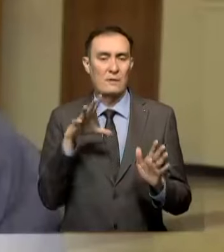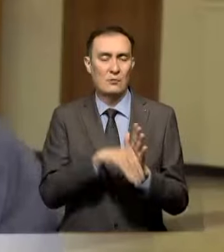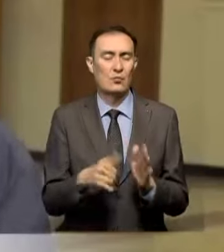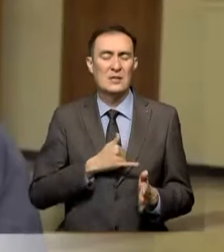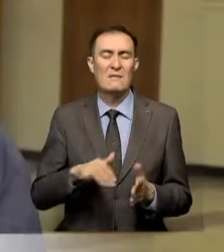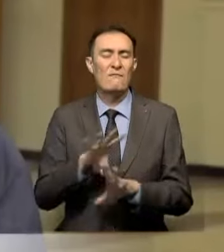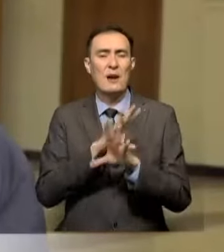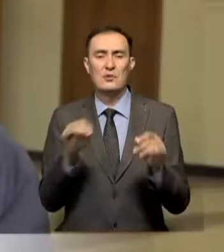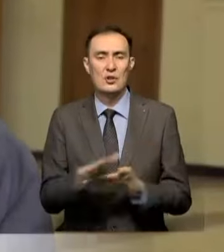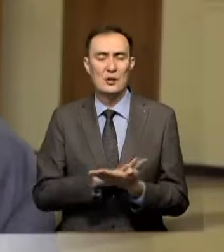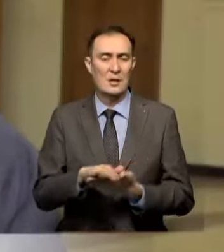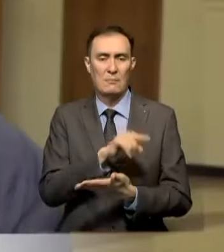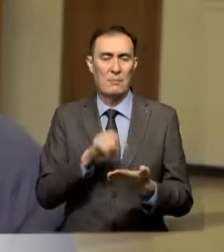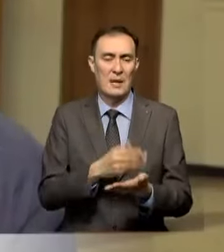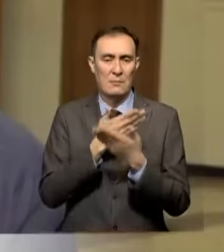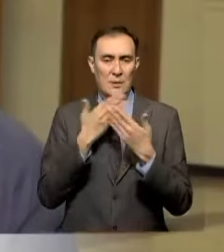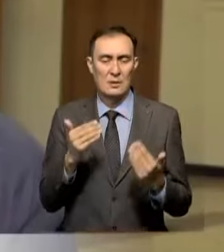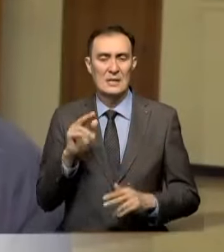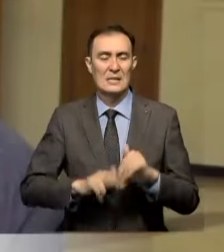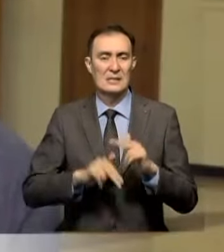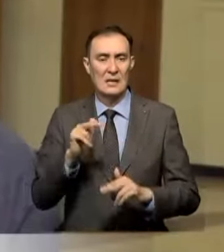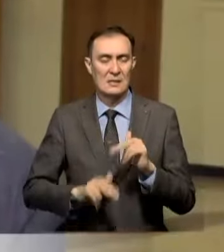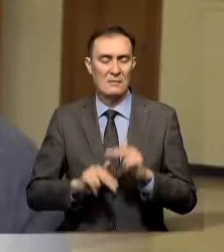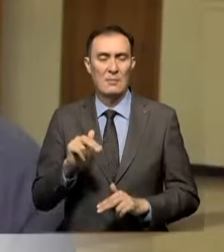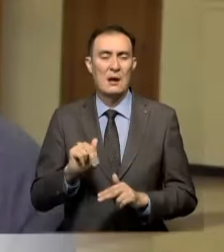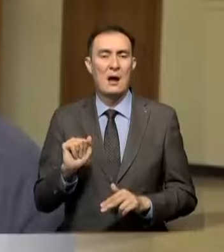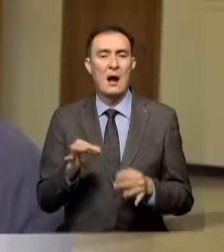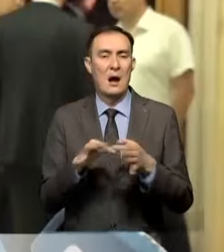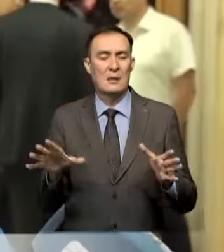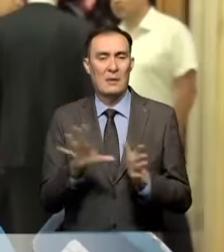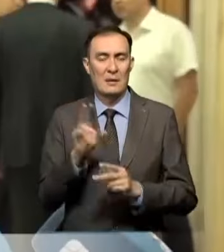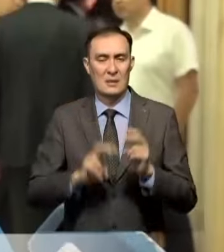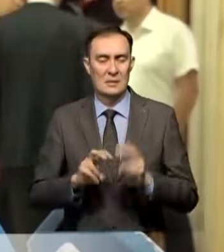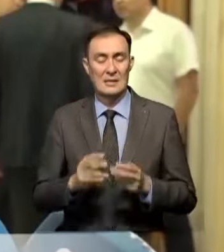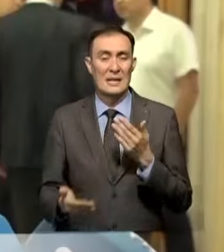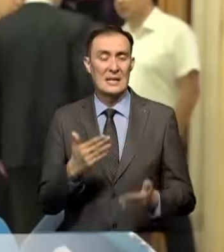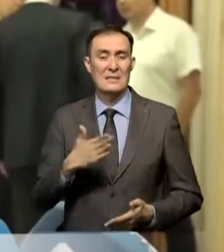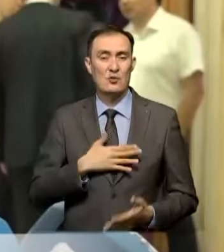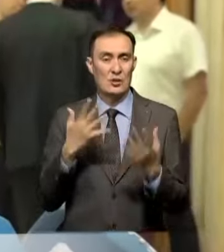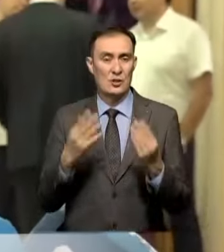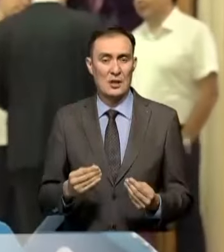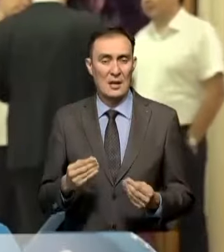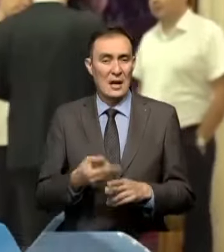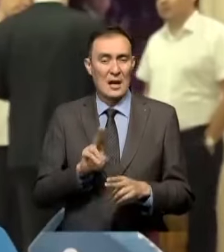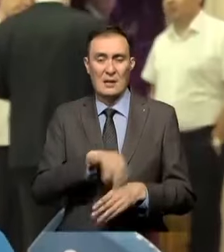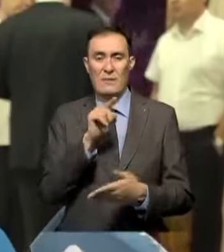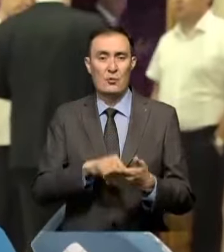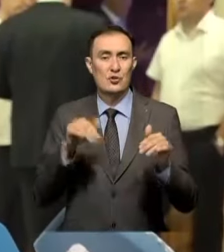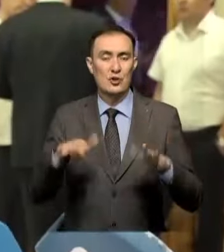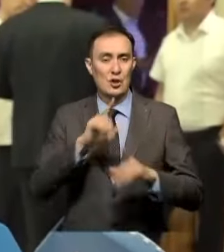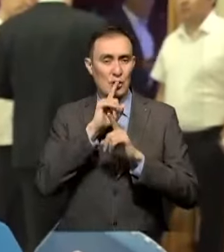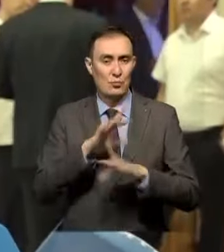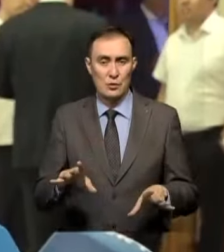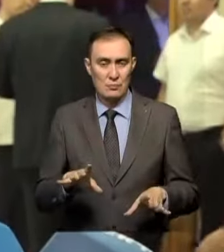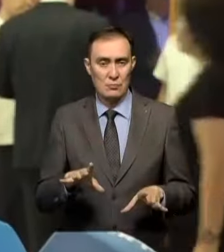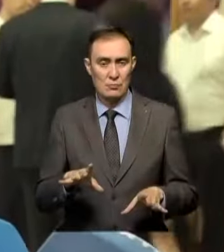нет никаких проблем с строительством атомных станций. Если мы на сегодняшний день не поднимем этот вопрос и